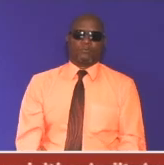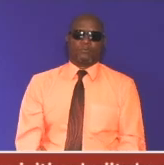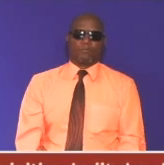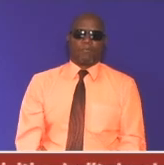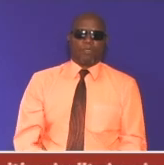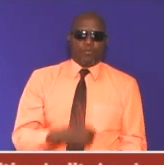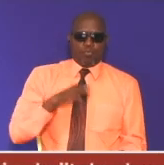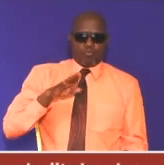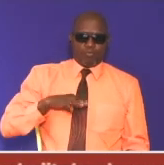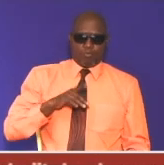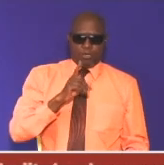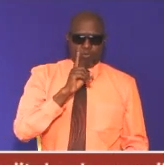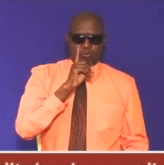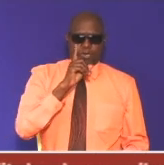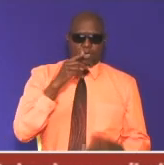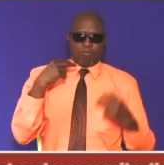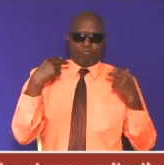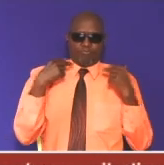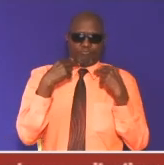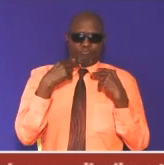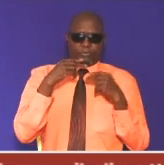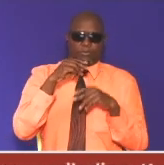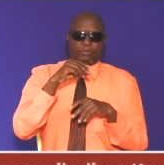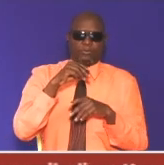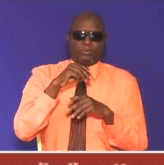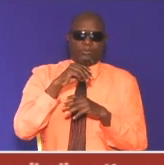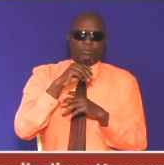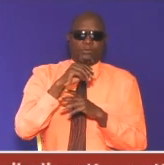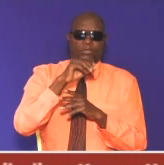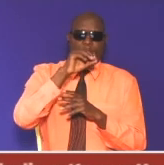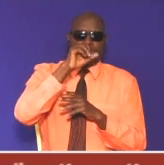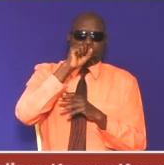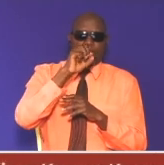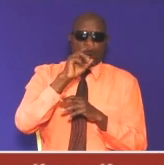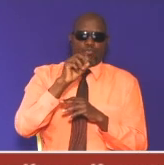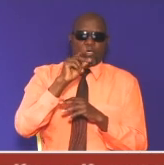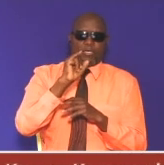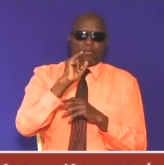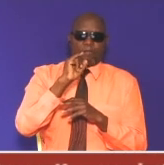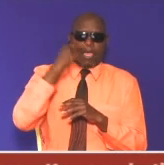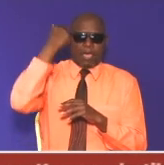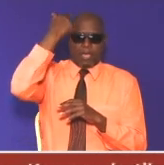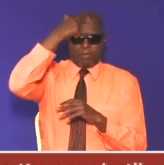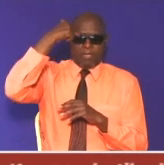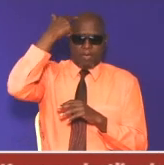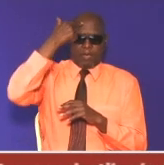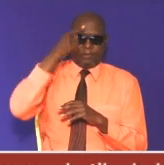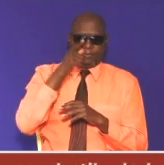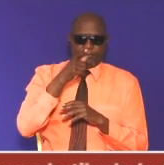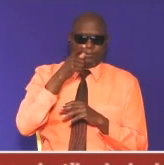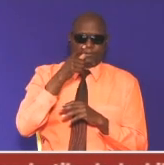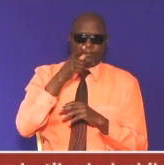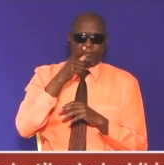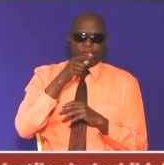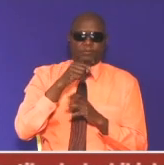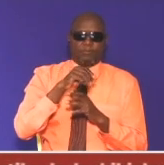Mwanamke mmoja ambaye amekwama nchini Saudi Arabia anaomba usaidizi wa kurejea nyumbani. Emily Cherop Kaptuwai mwenye umri